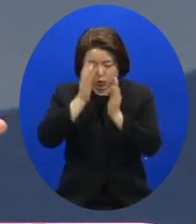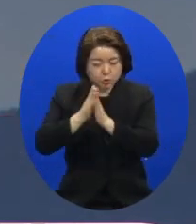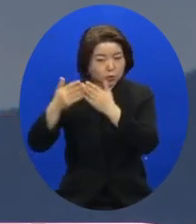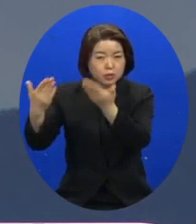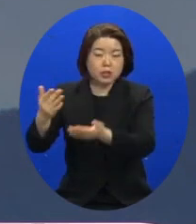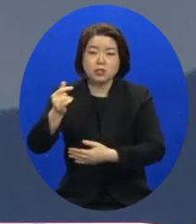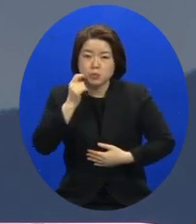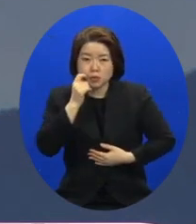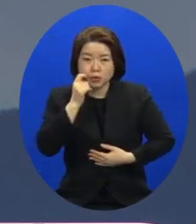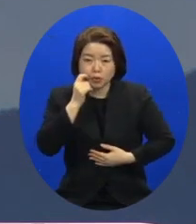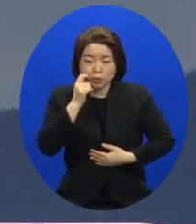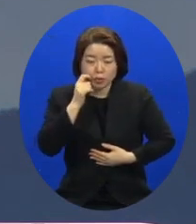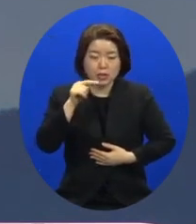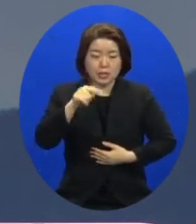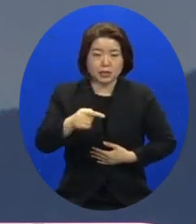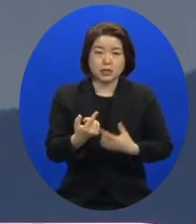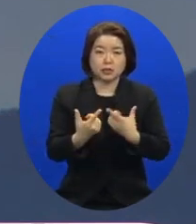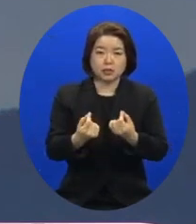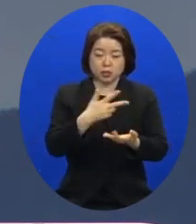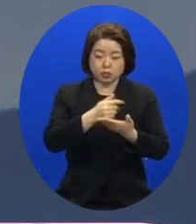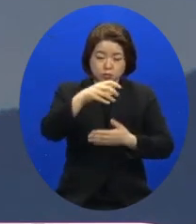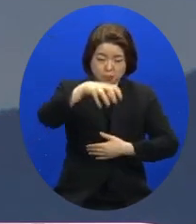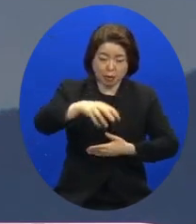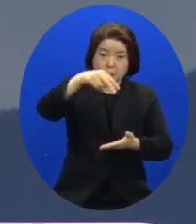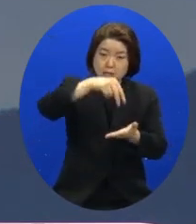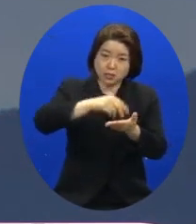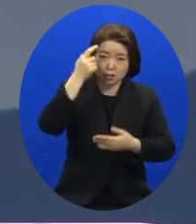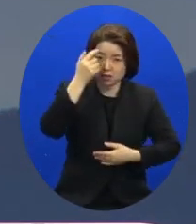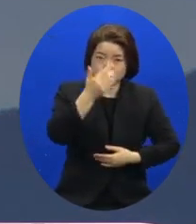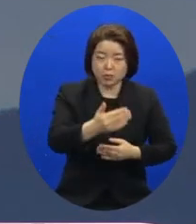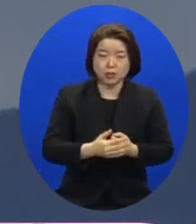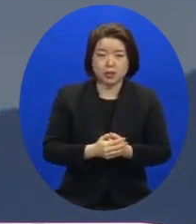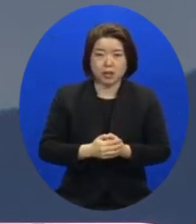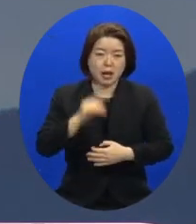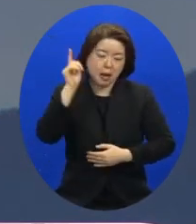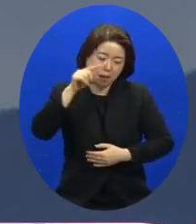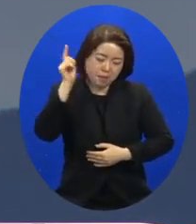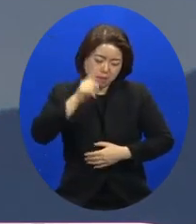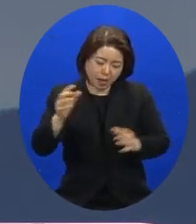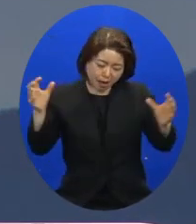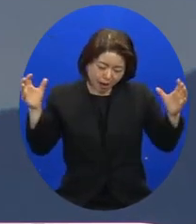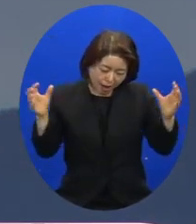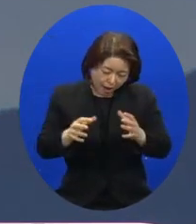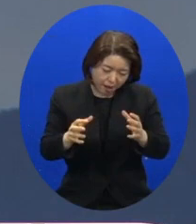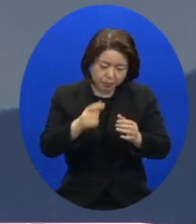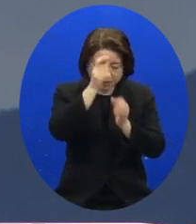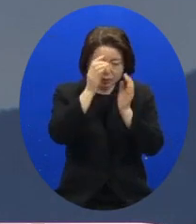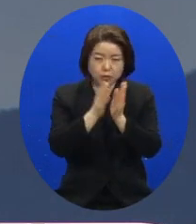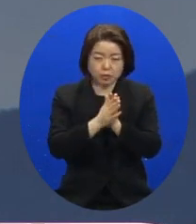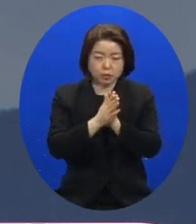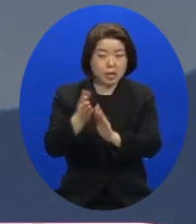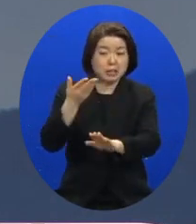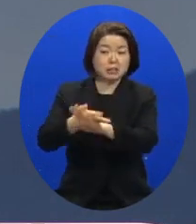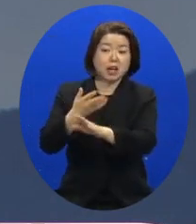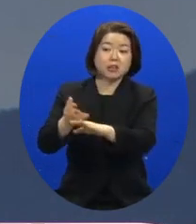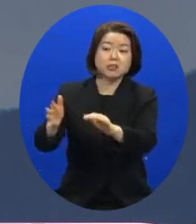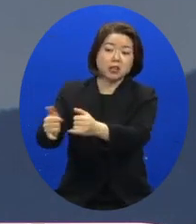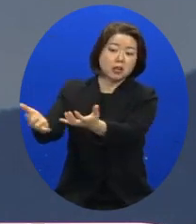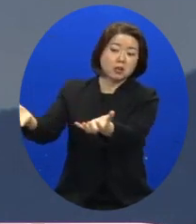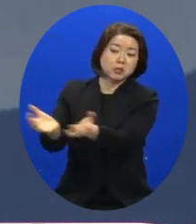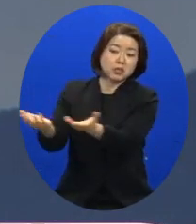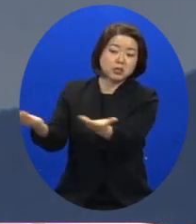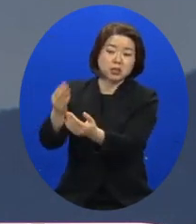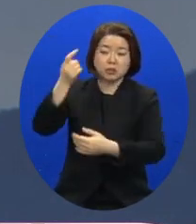해보고 그렇게 주님 앞에 설 것입니까? 매일 합심기도 남의 일이라고 생각하지 마세요.